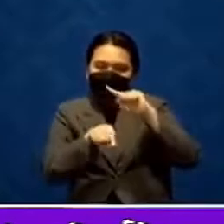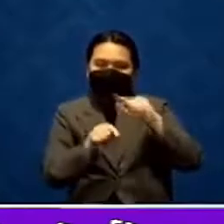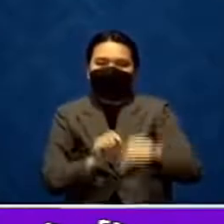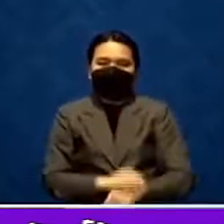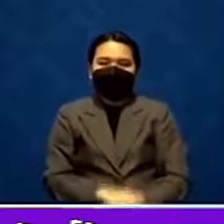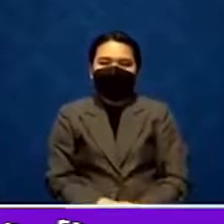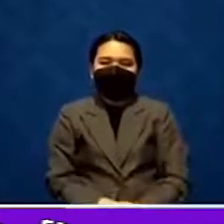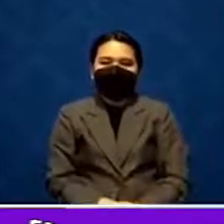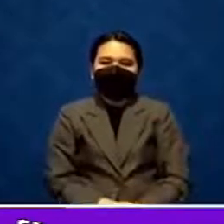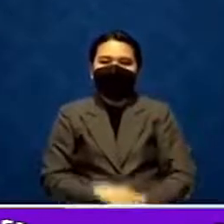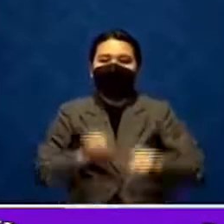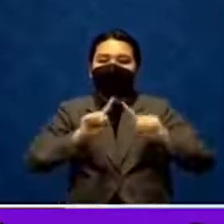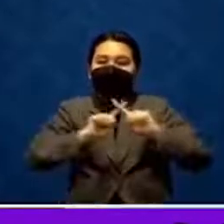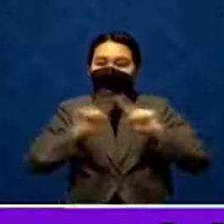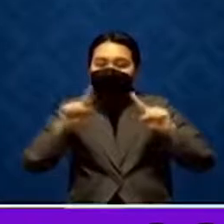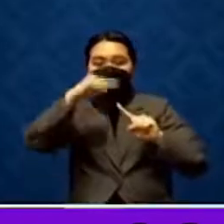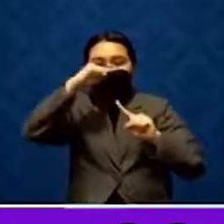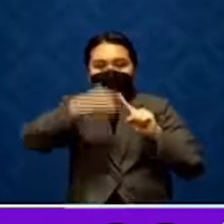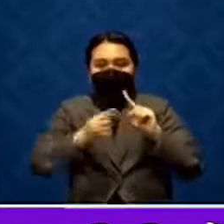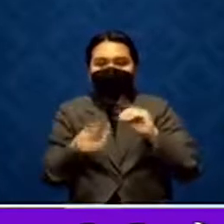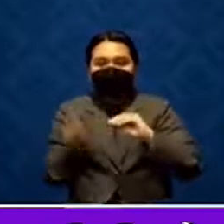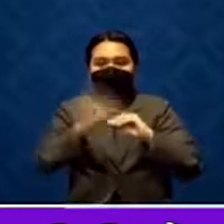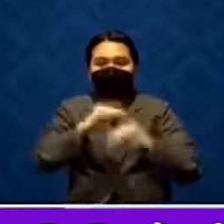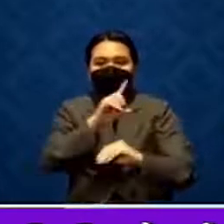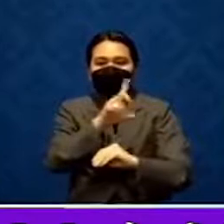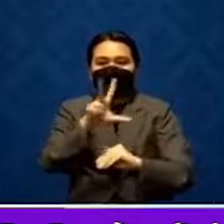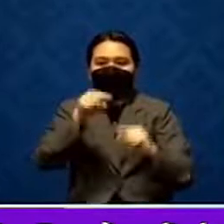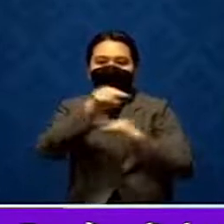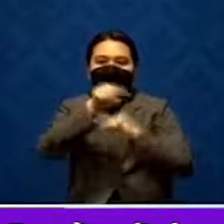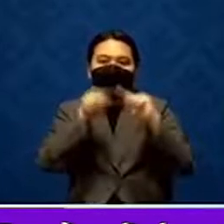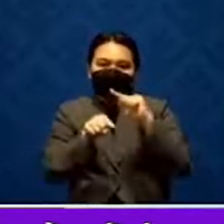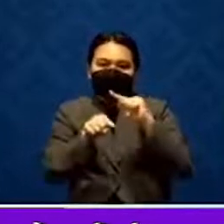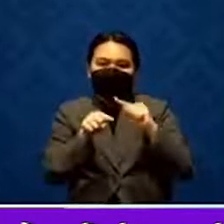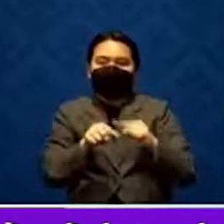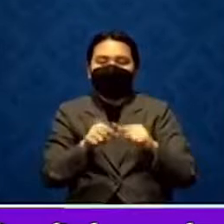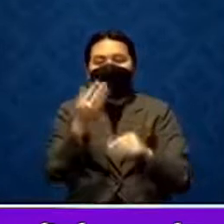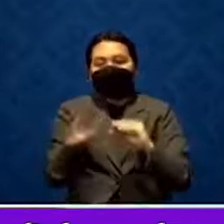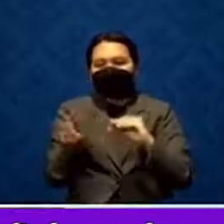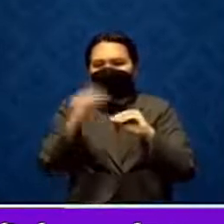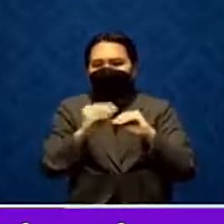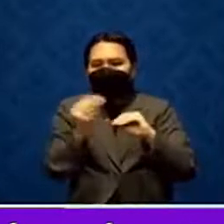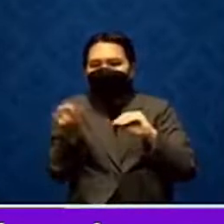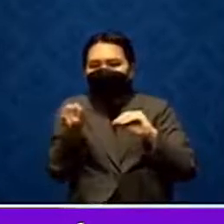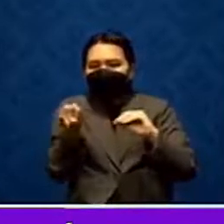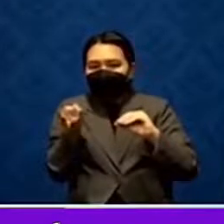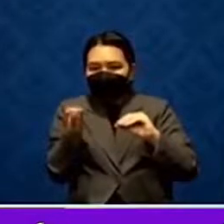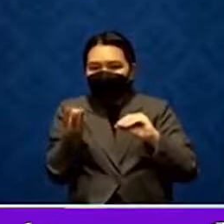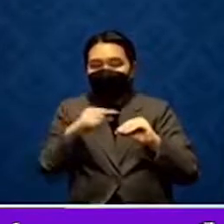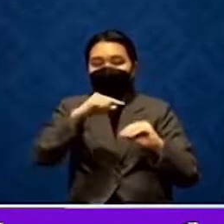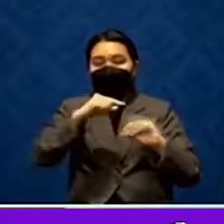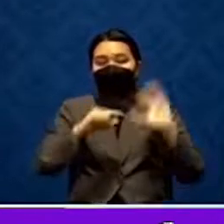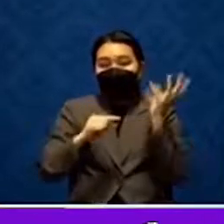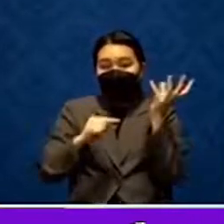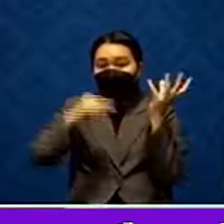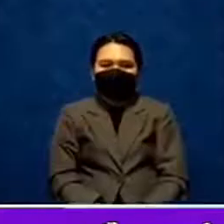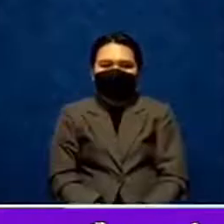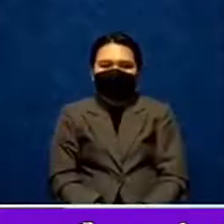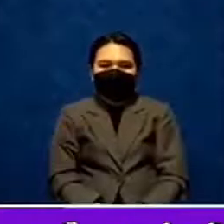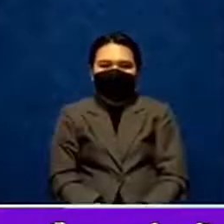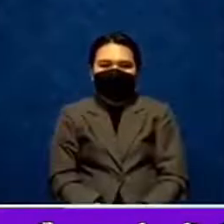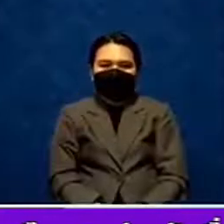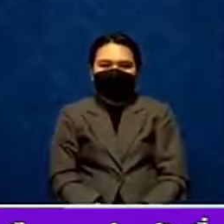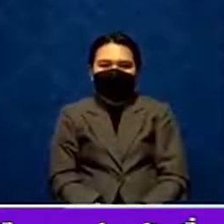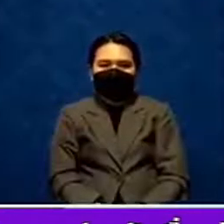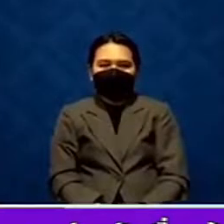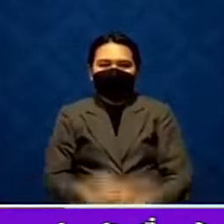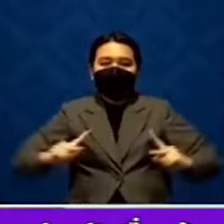236% แต่ราคาปุ๋ยไทยเพิ่มขึ้น 130%เพิ่มขึ้นน้อยกว่าปุ๋ยโลกเกือบ1เท่าตัวกระทรวง